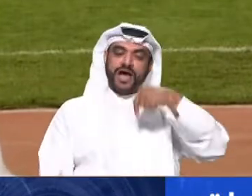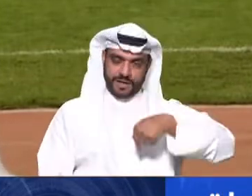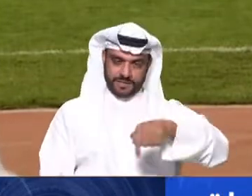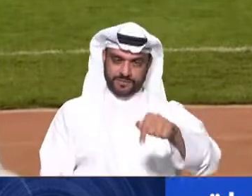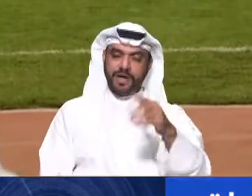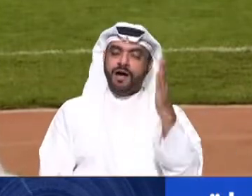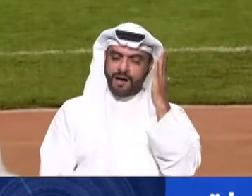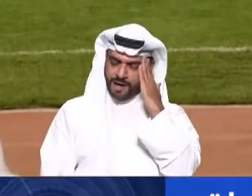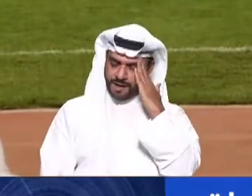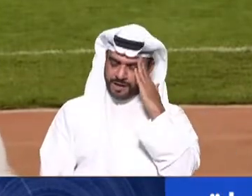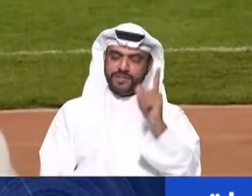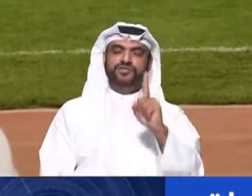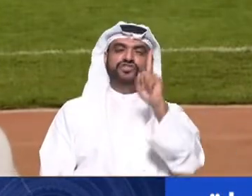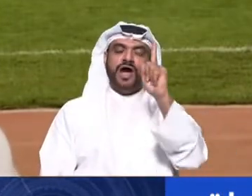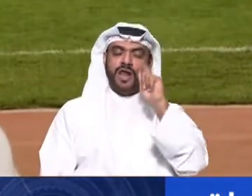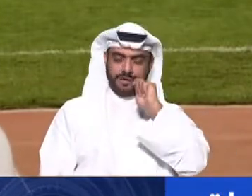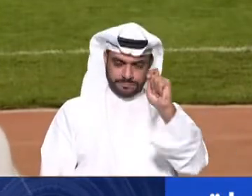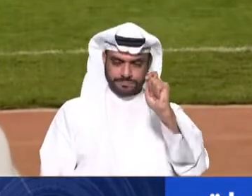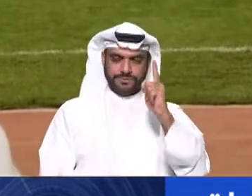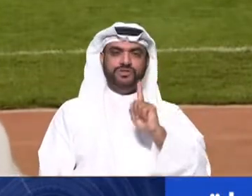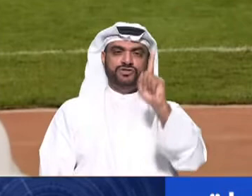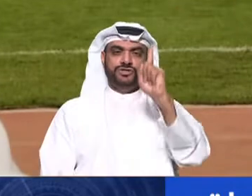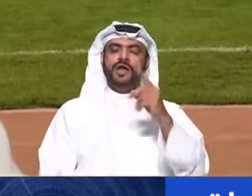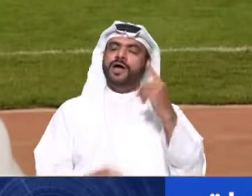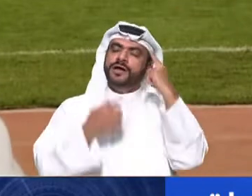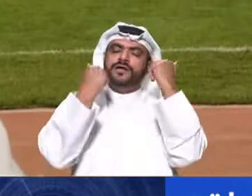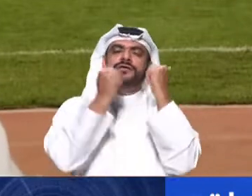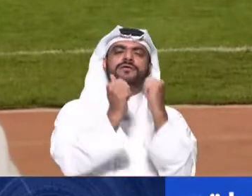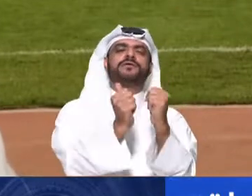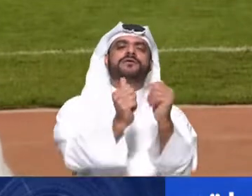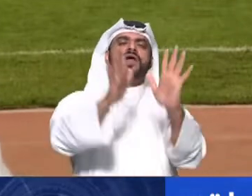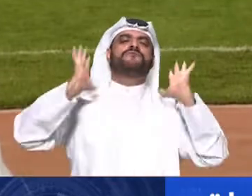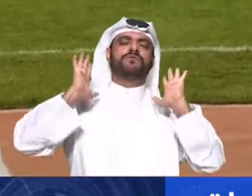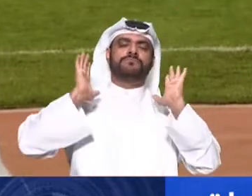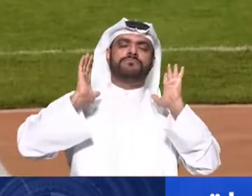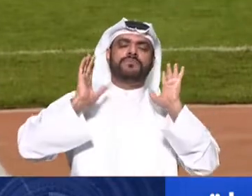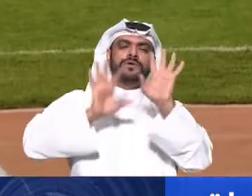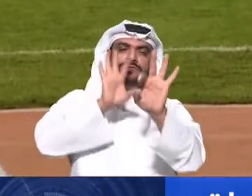نثق فيهم ثقة مطلقة وعطيناهم الصلاحيات الكاملة